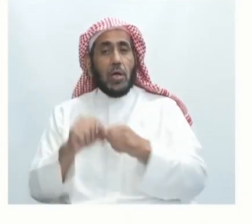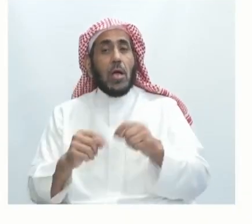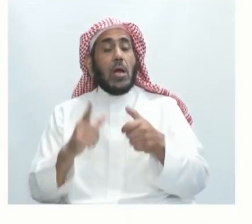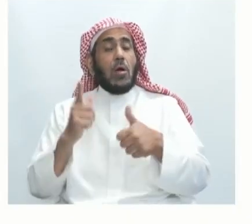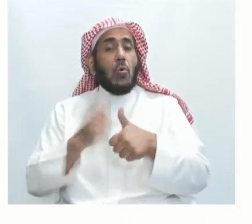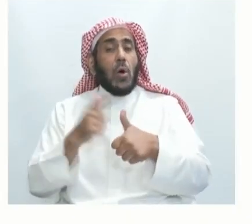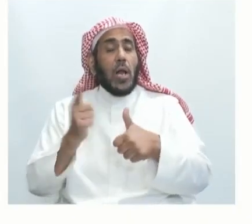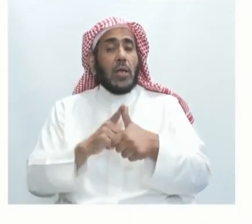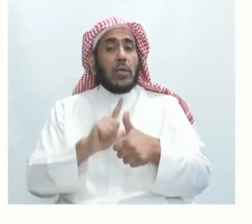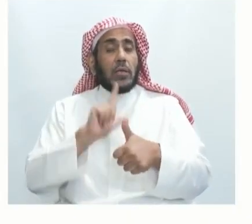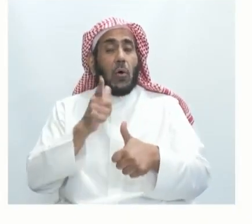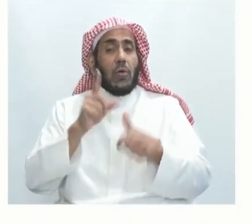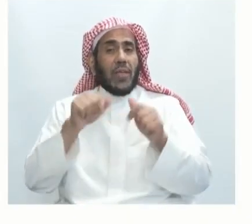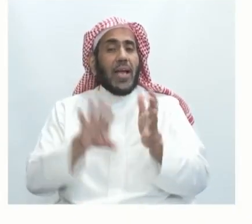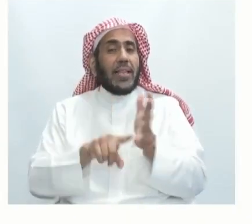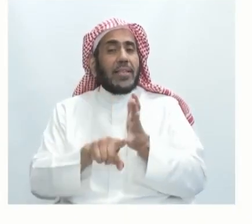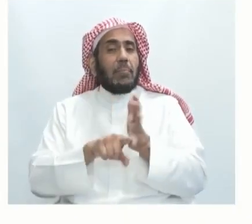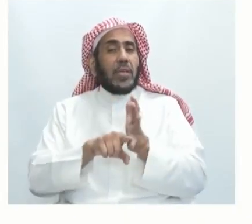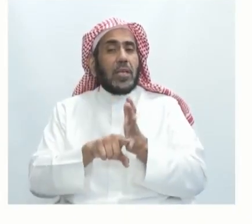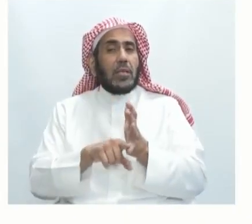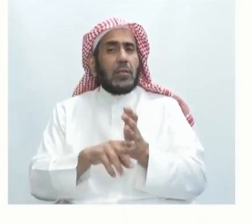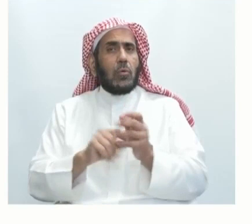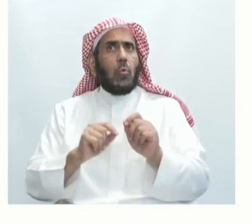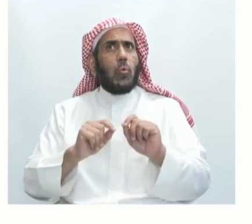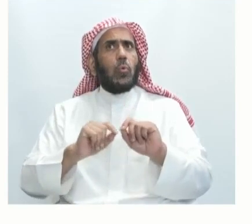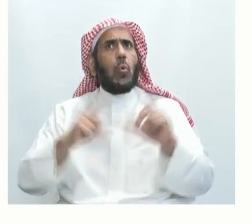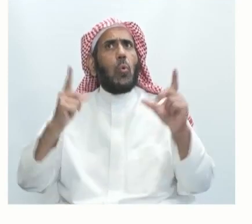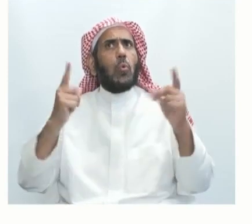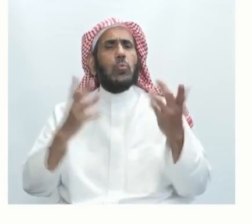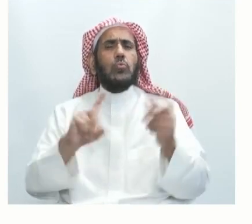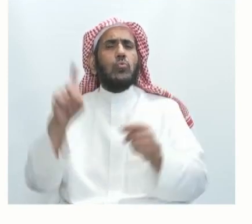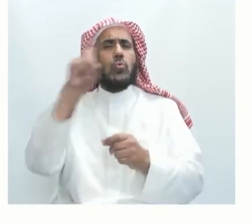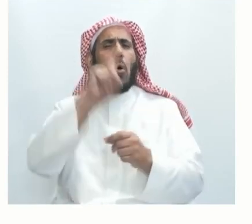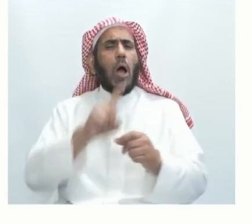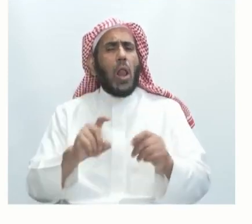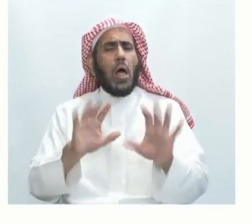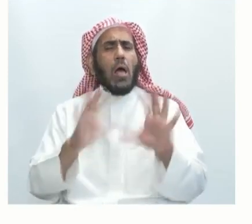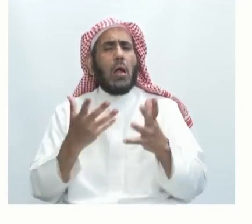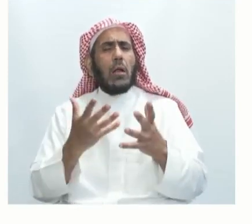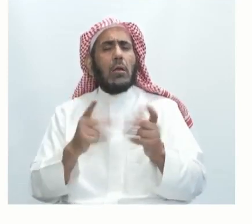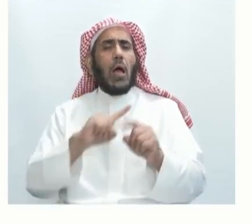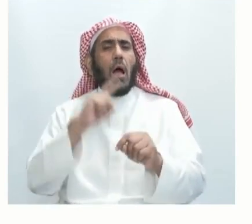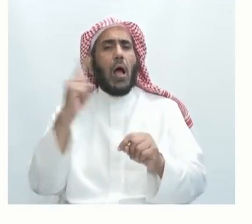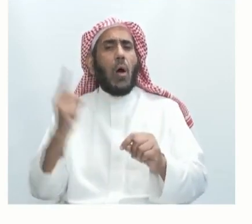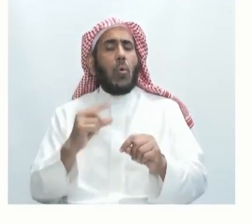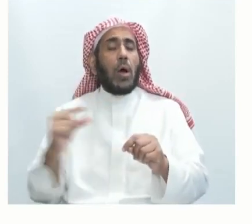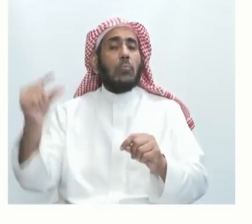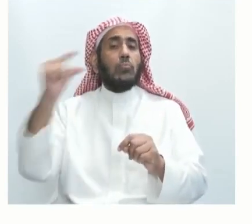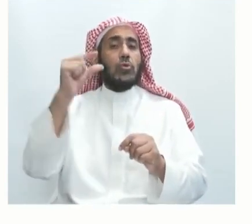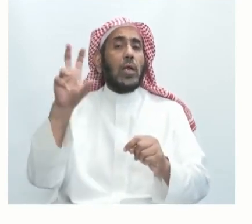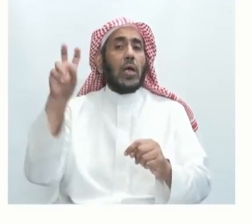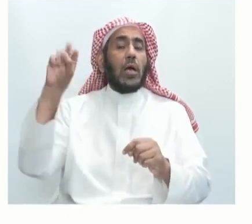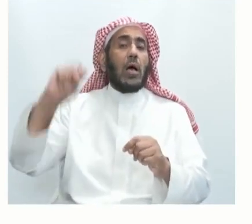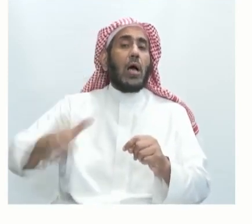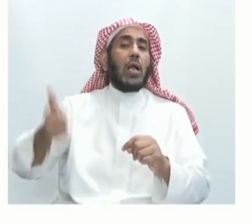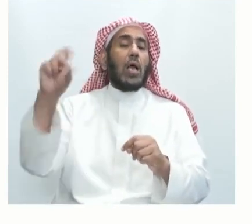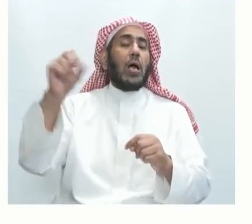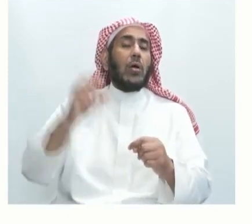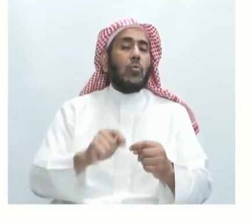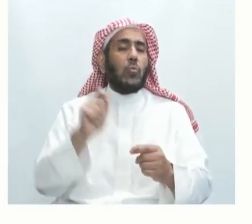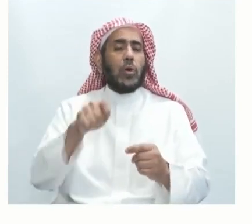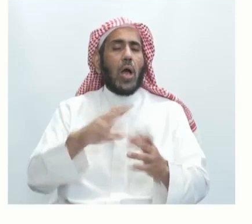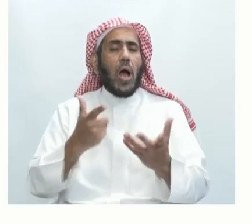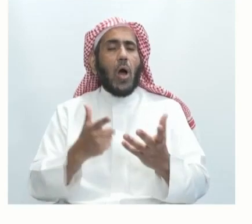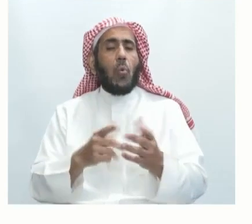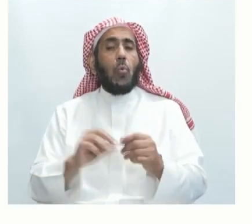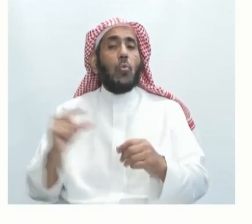نقول في هذا التمهيد يثار التساؤل احيانا حول مصطلح القانون او مصطلح